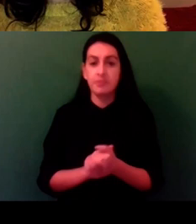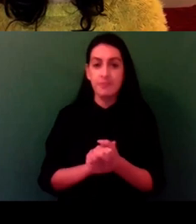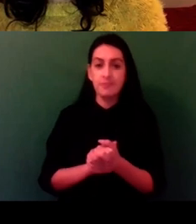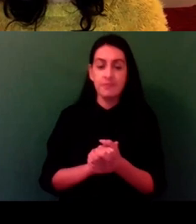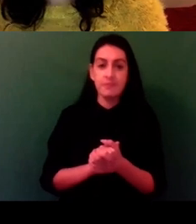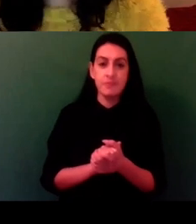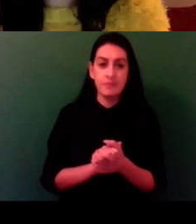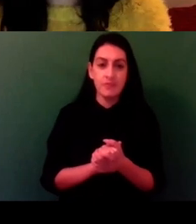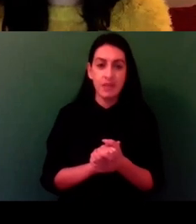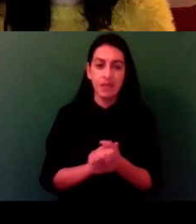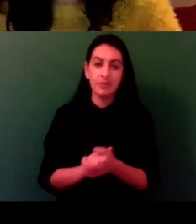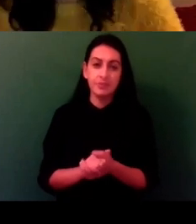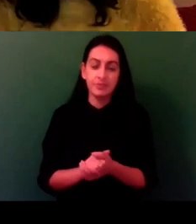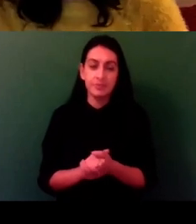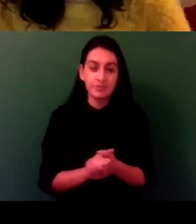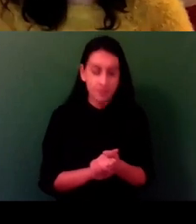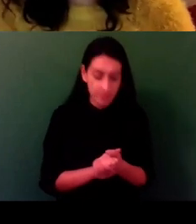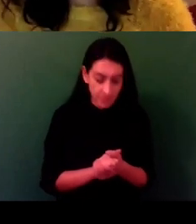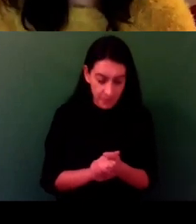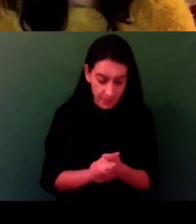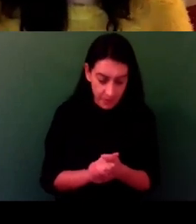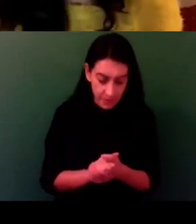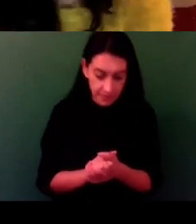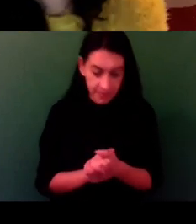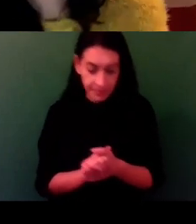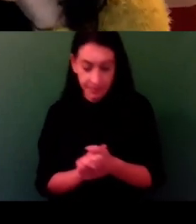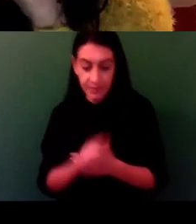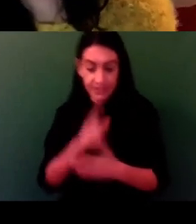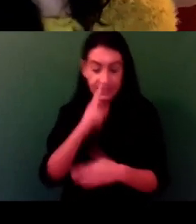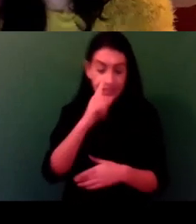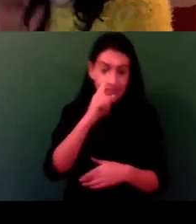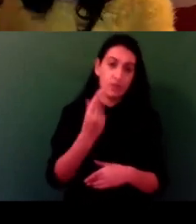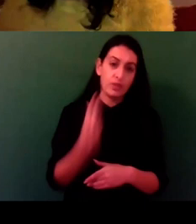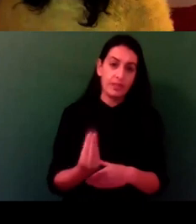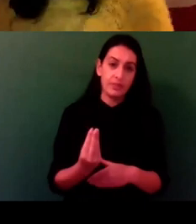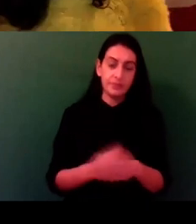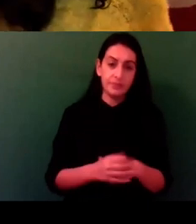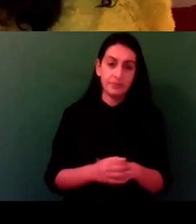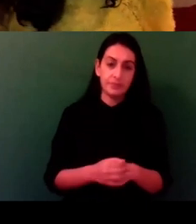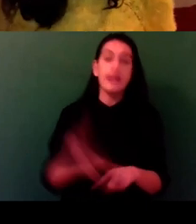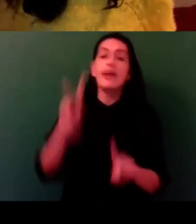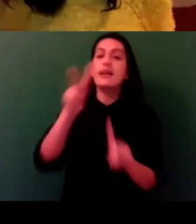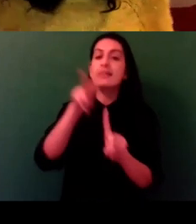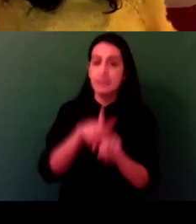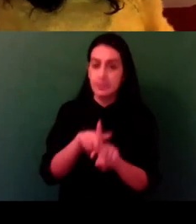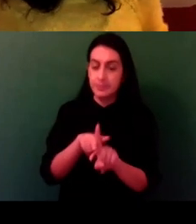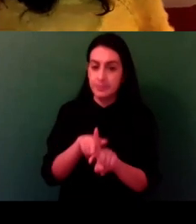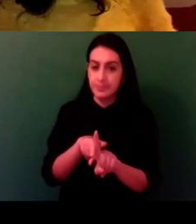improvize olacak. Peki şöyle diyeyim öncelikle. Katılım aslında bir